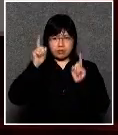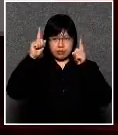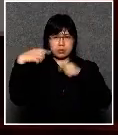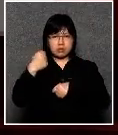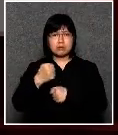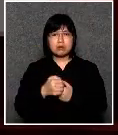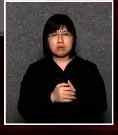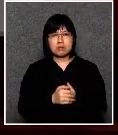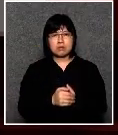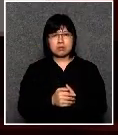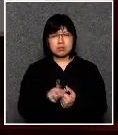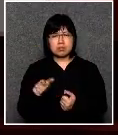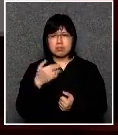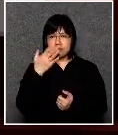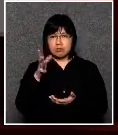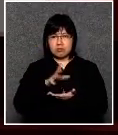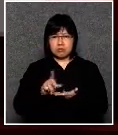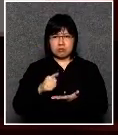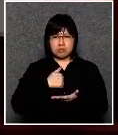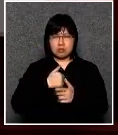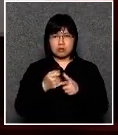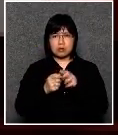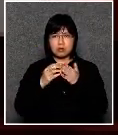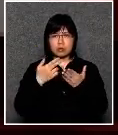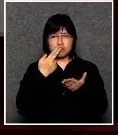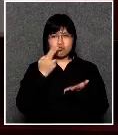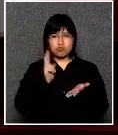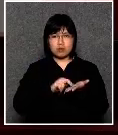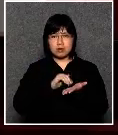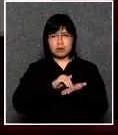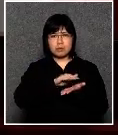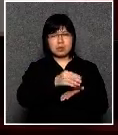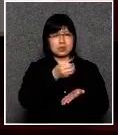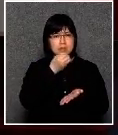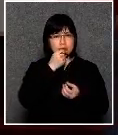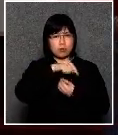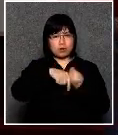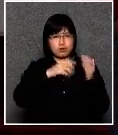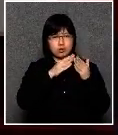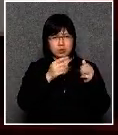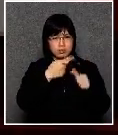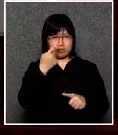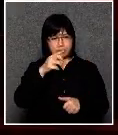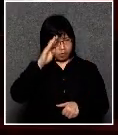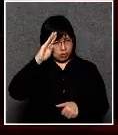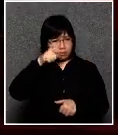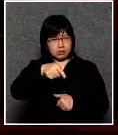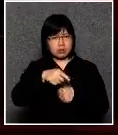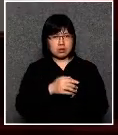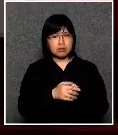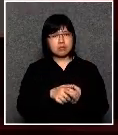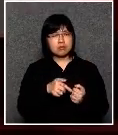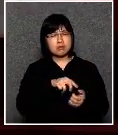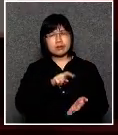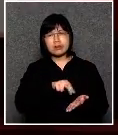呢啲咧其實可以向申訴專員公署投訴嘅，我就寫咗封信咧，就俾食環署先，喂，你唔該你去跟進下呢